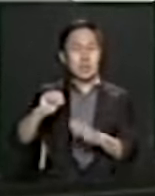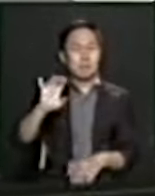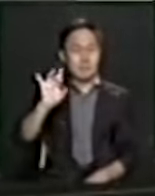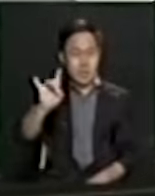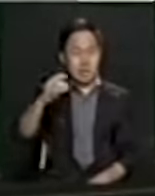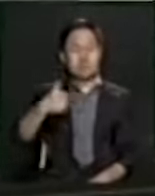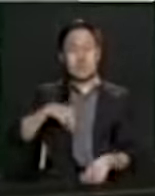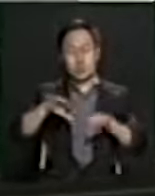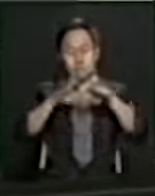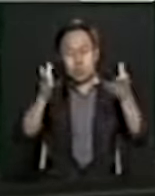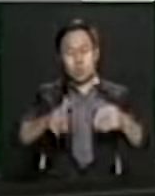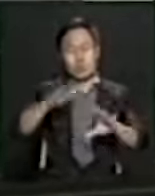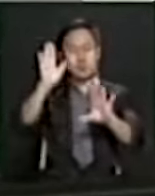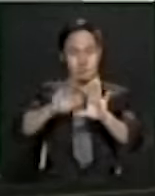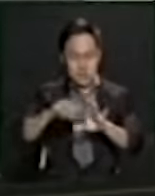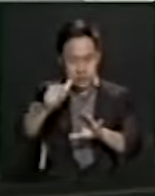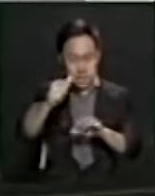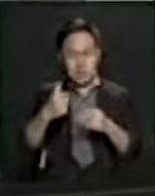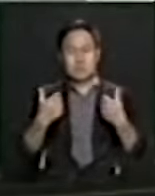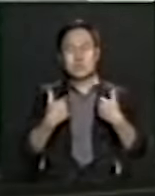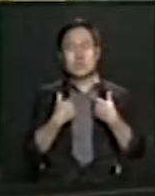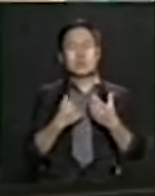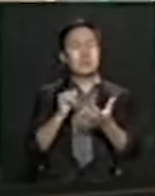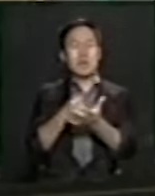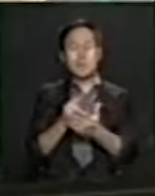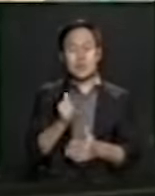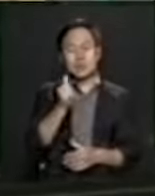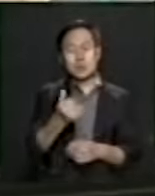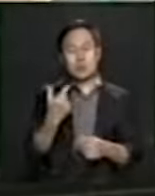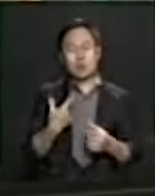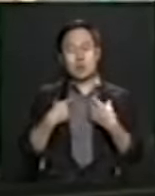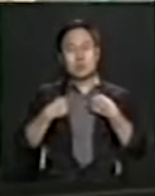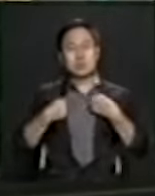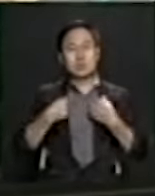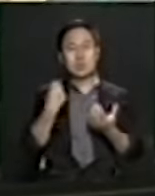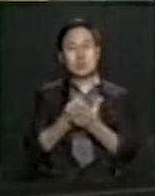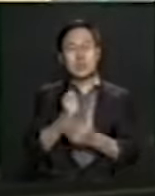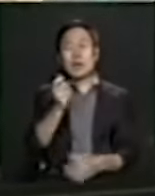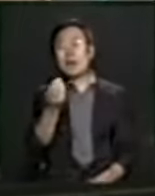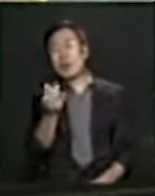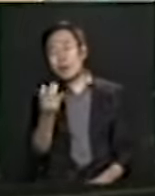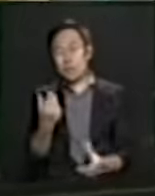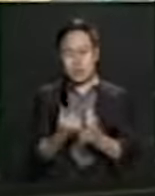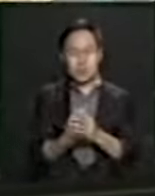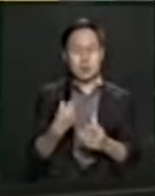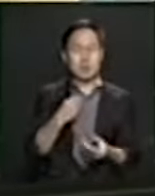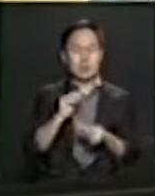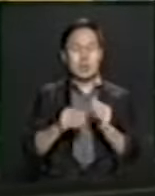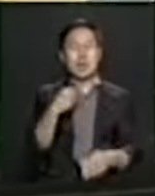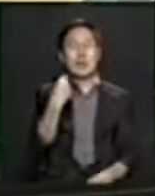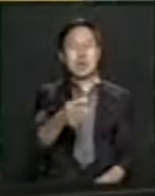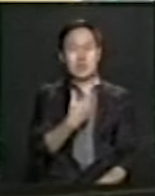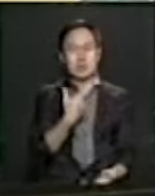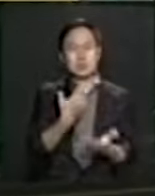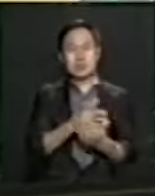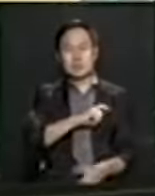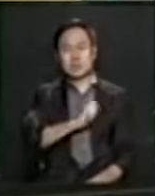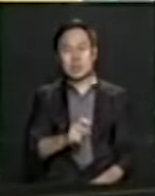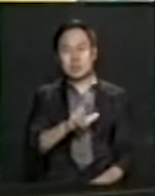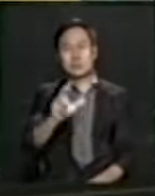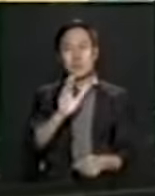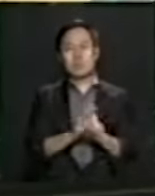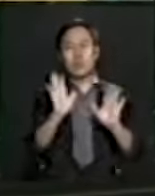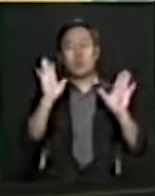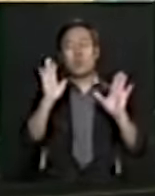ลย มีสมัครง่ายๆครับไม่ต้องลงทะเบียนอะไรนะครับไปถึงก็ขอเสื้อ1ตัวไซส์เบอร์เสื้ออะไรแล้วก็เอาเบอร์ไปเลยแค่นี้ครับไม่ต้องเขียนอะ